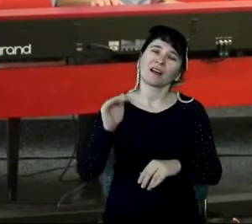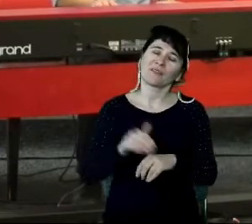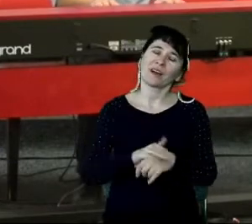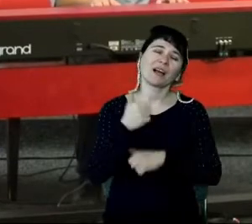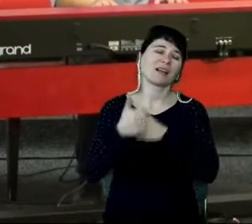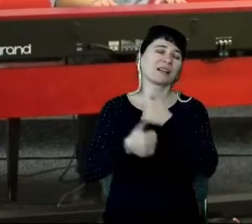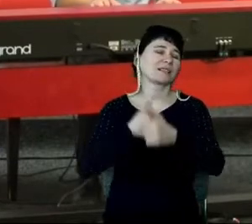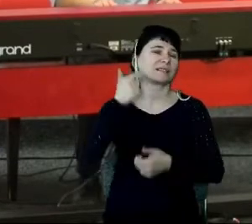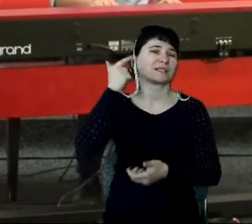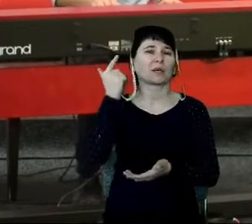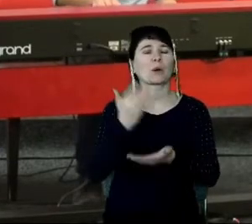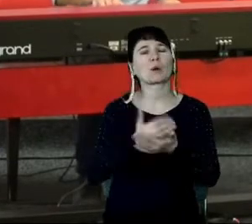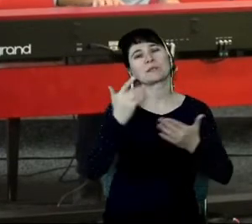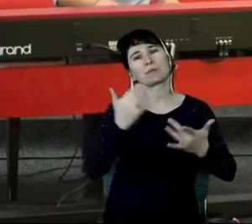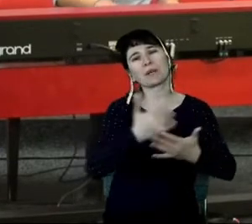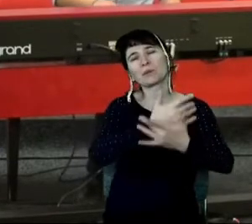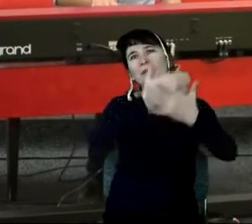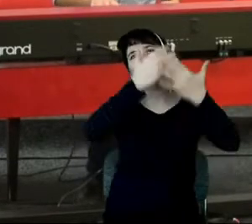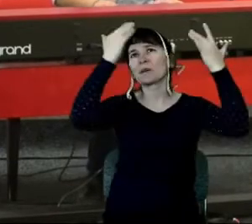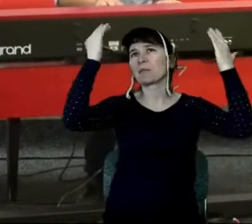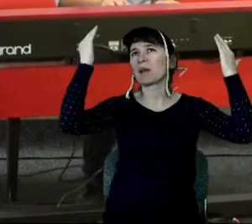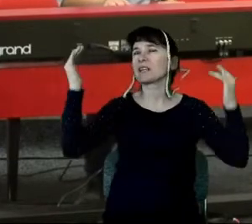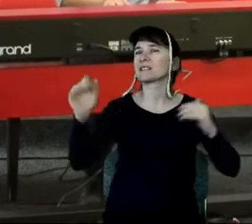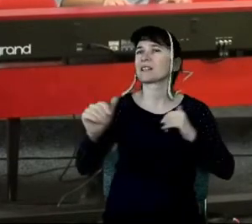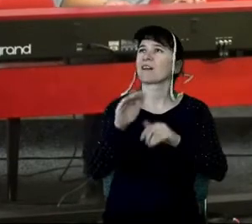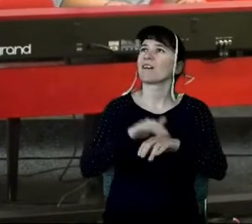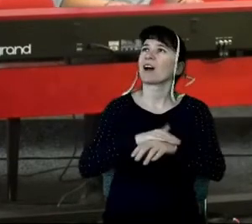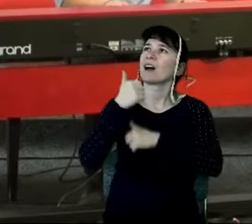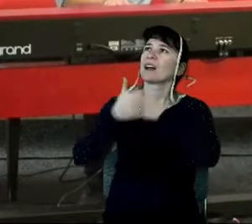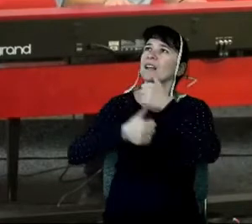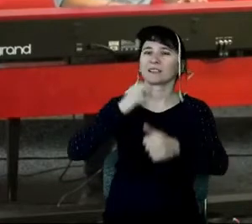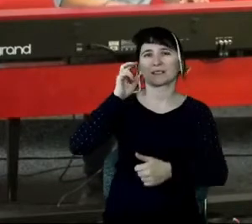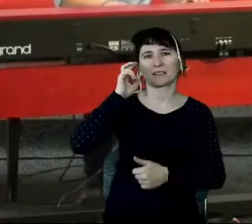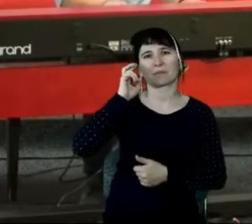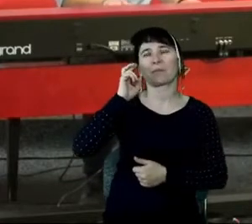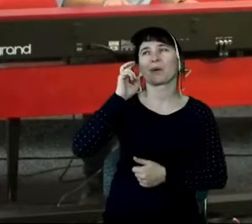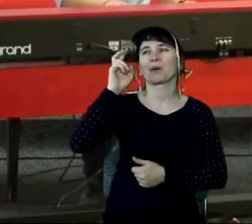Хвалите Господа с небес, хвалите Бога.